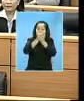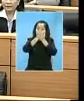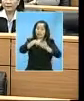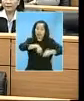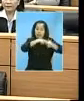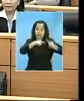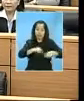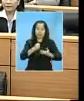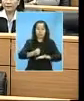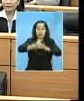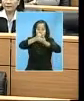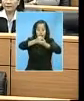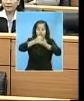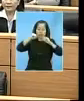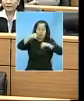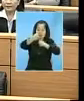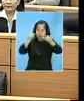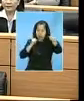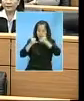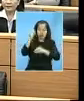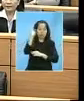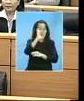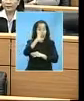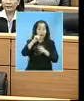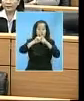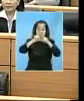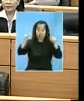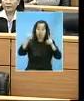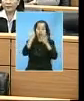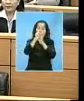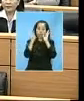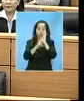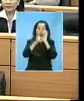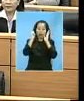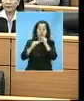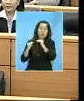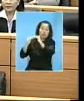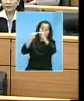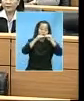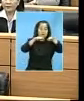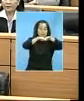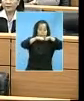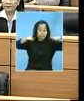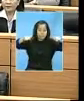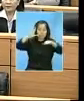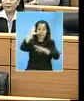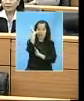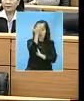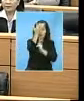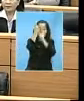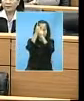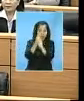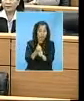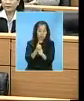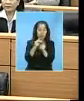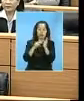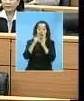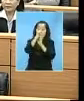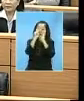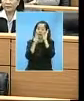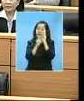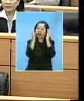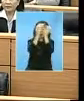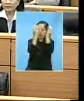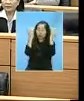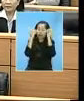รมนูญการบังคับใช้กฎหมายต้องเป็นธรรมและมีมาตรฐานสากล กฎหมายรัฐธรรมนูญก็เป็นกระบวนการหนึ่งที่